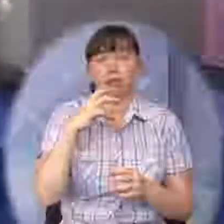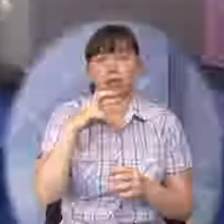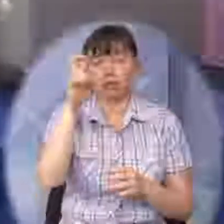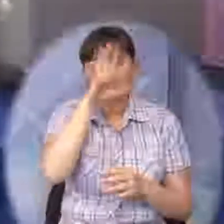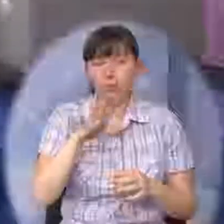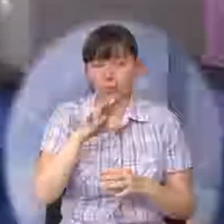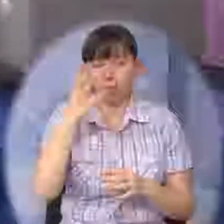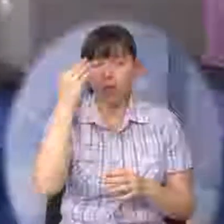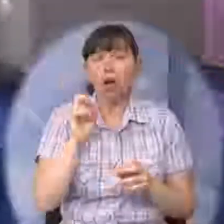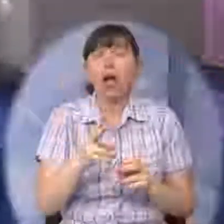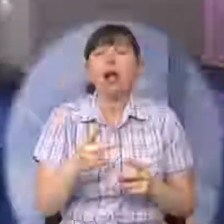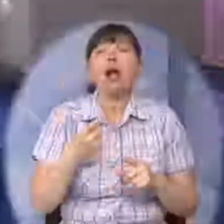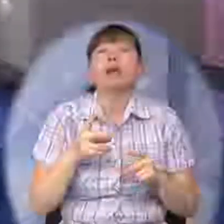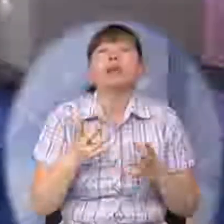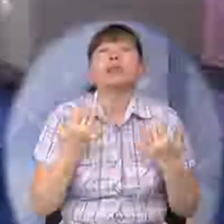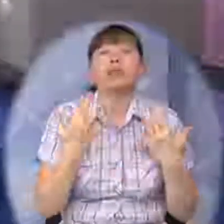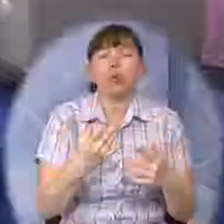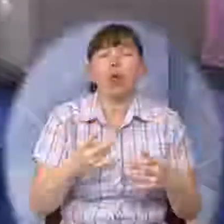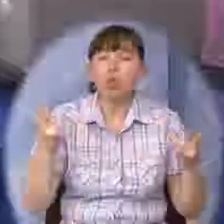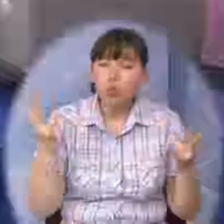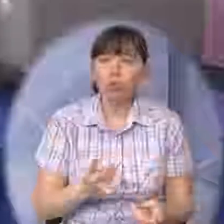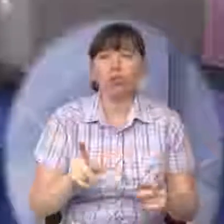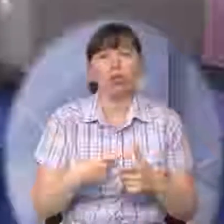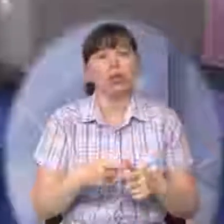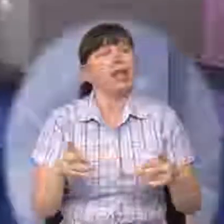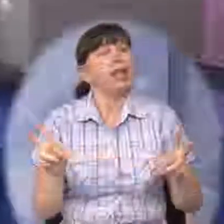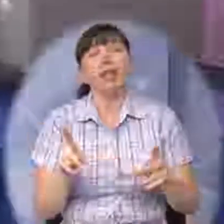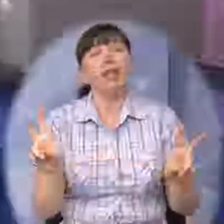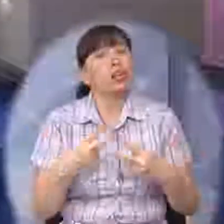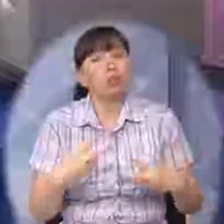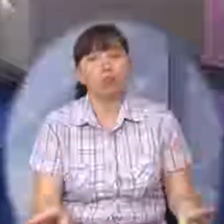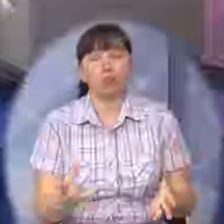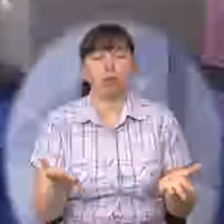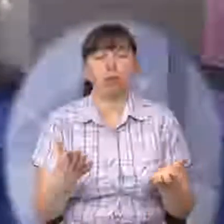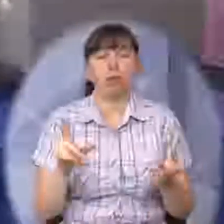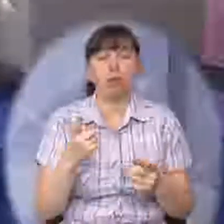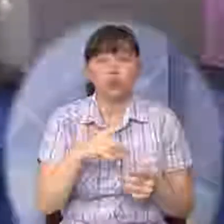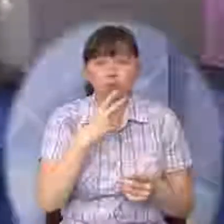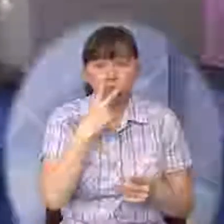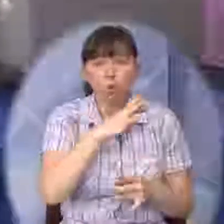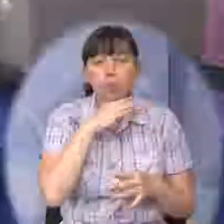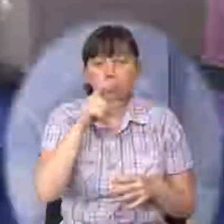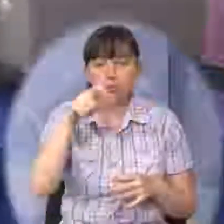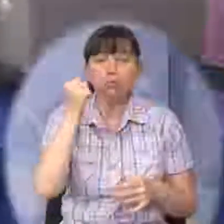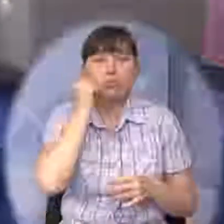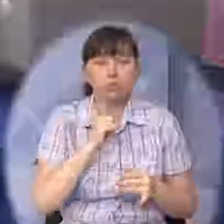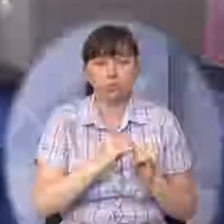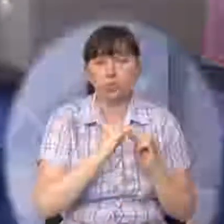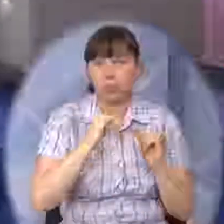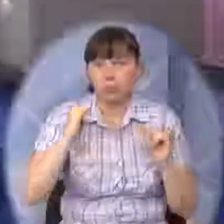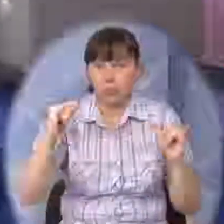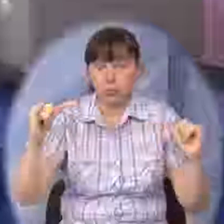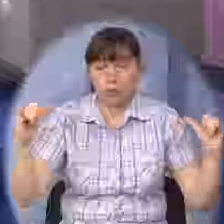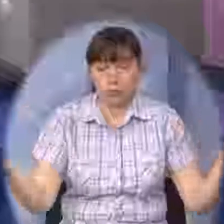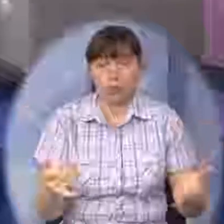de necesar și dacă este sau nu este, ținând cont de îmbătrânirea demografică despre care vorbim astăzi la nivel de